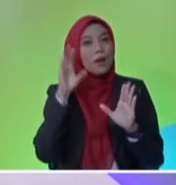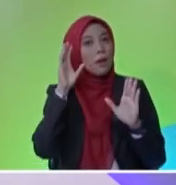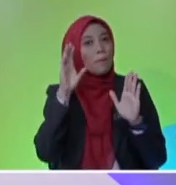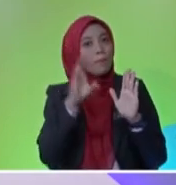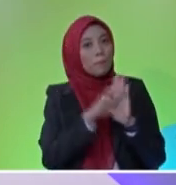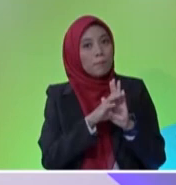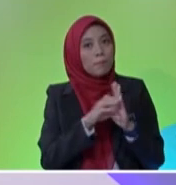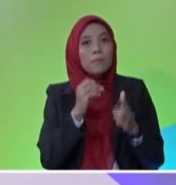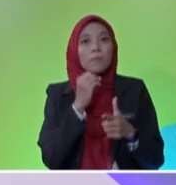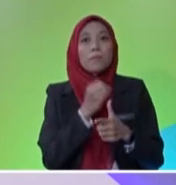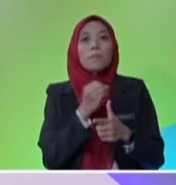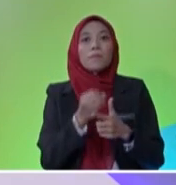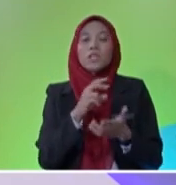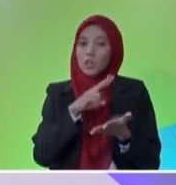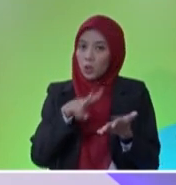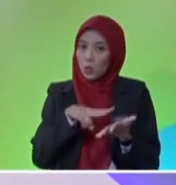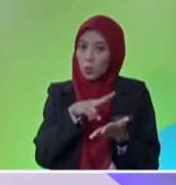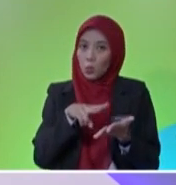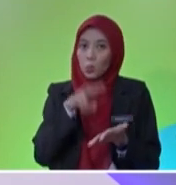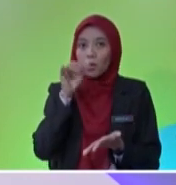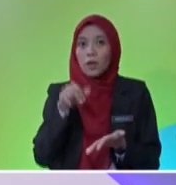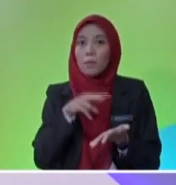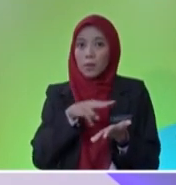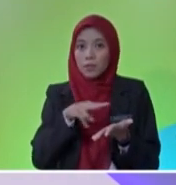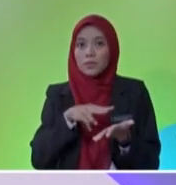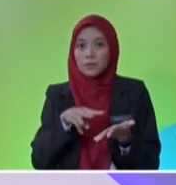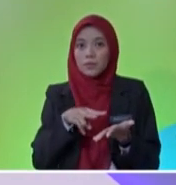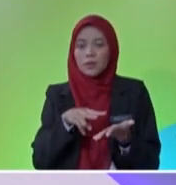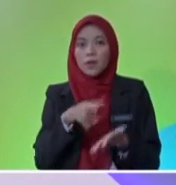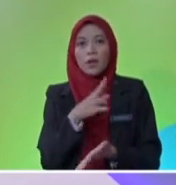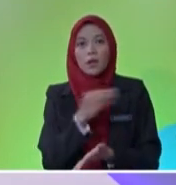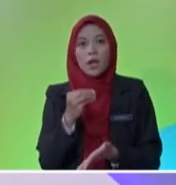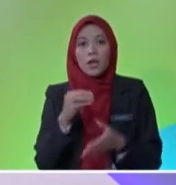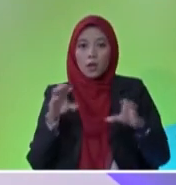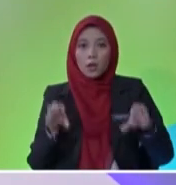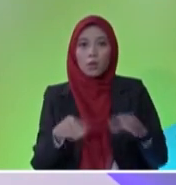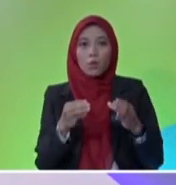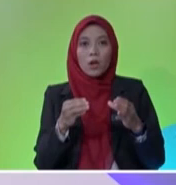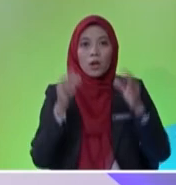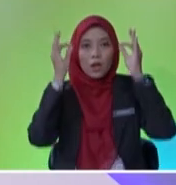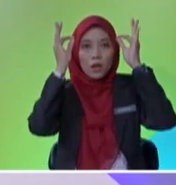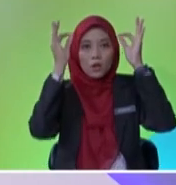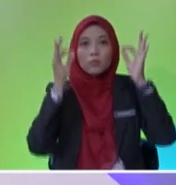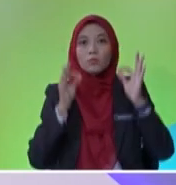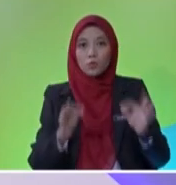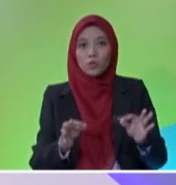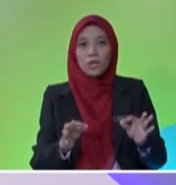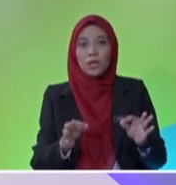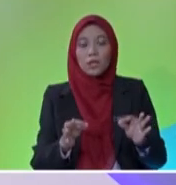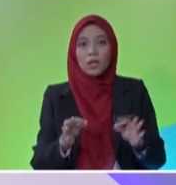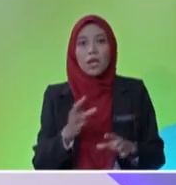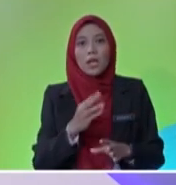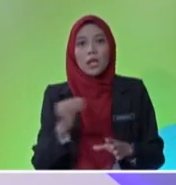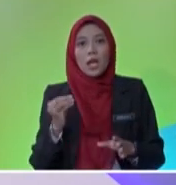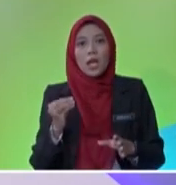video atau cuacu oleh murid mereka gembok rumusan setelah itu pilih mereka dapat membuat rumusan dan seterusnya